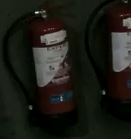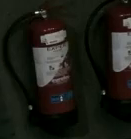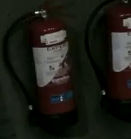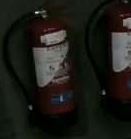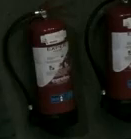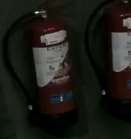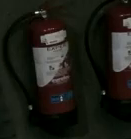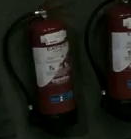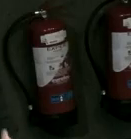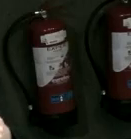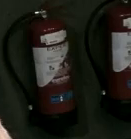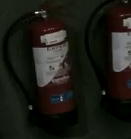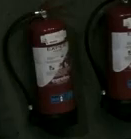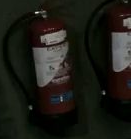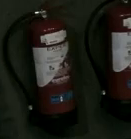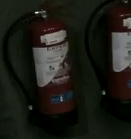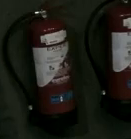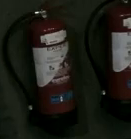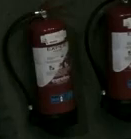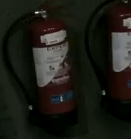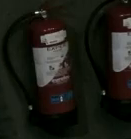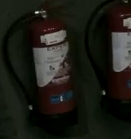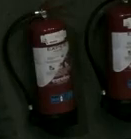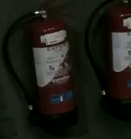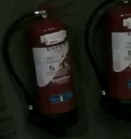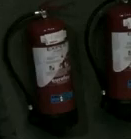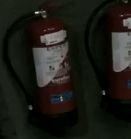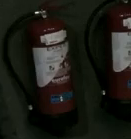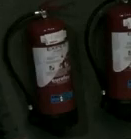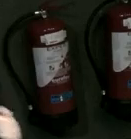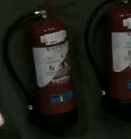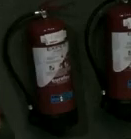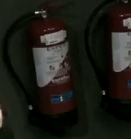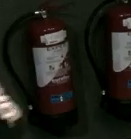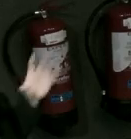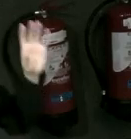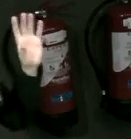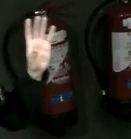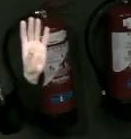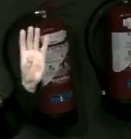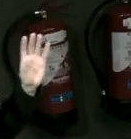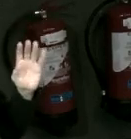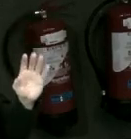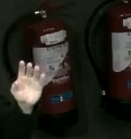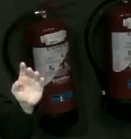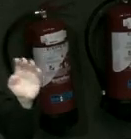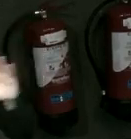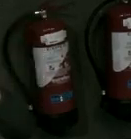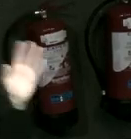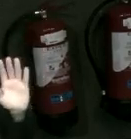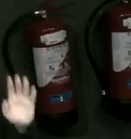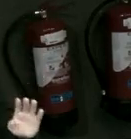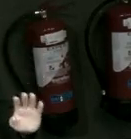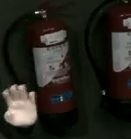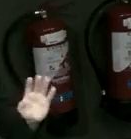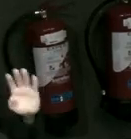pense que Renata et Laurence seront là aussi pour participer à ces ateliers. Donc voilà, à nouveau merci beaucoup, et puis une légère pause parce qu'on a du retard, mais